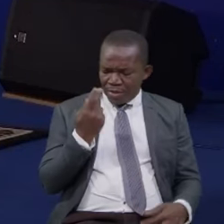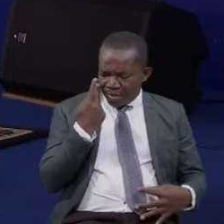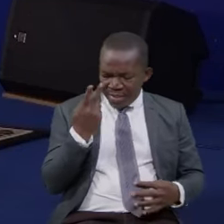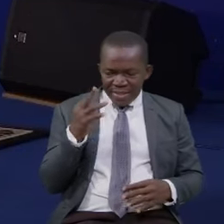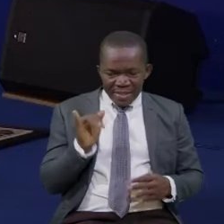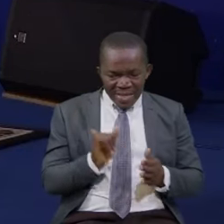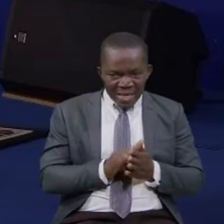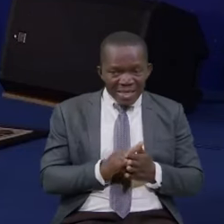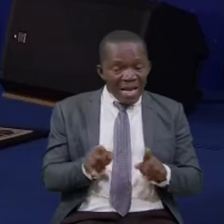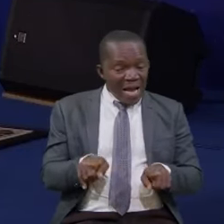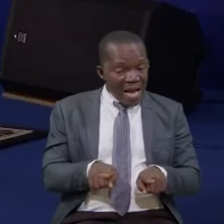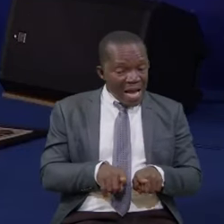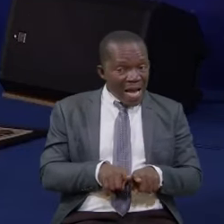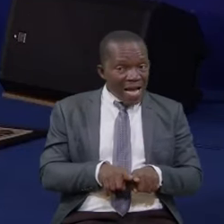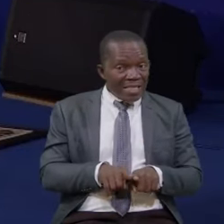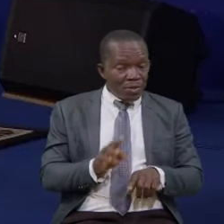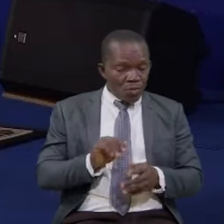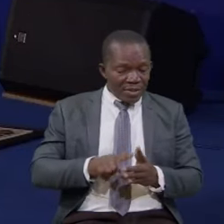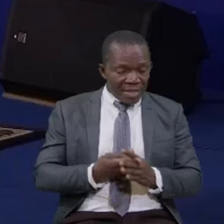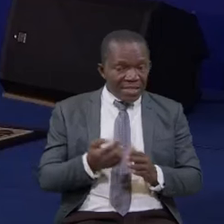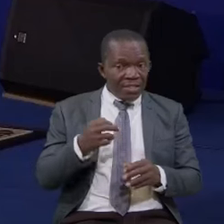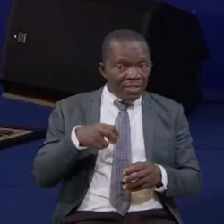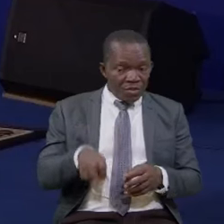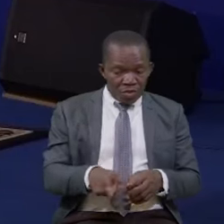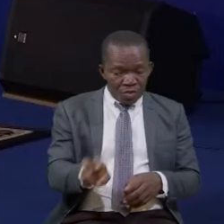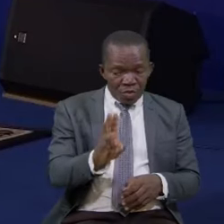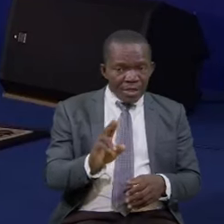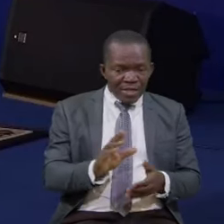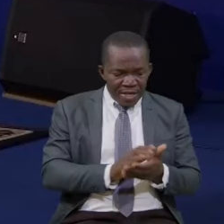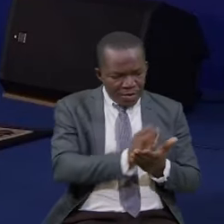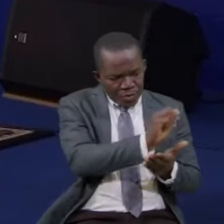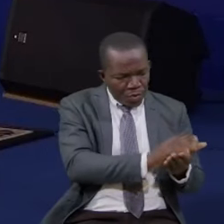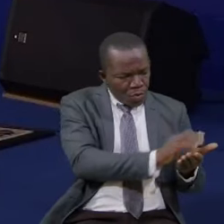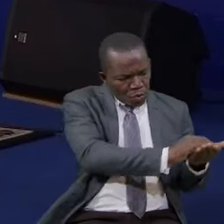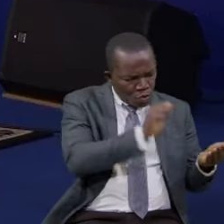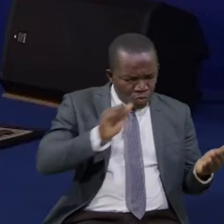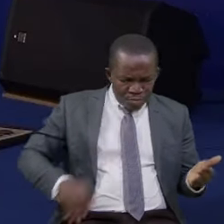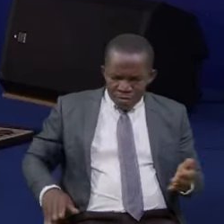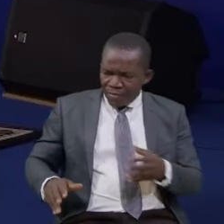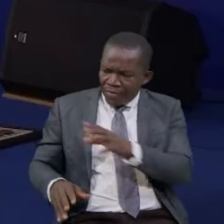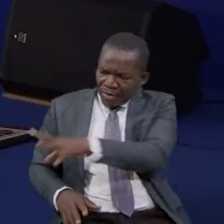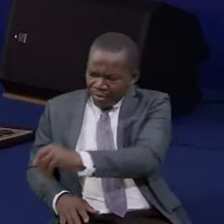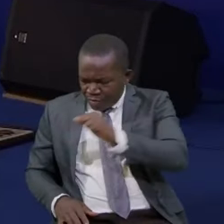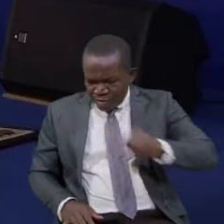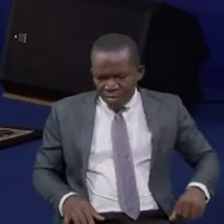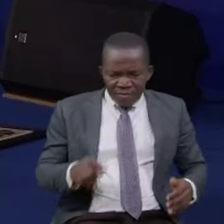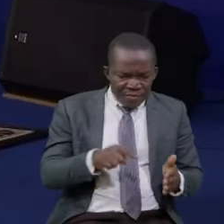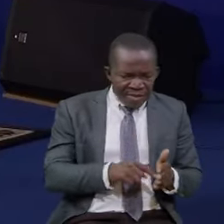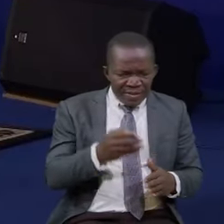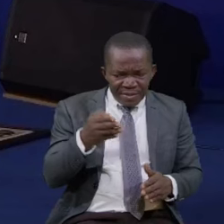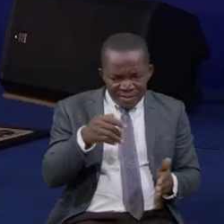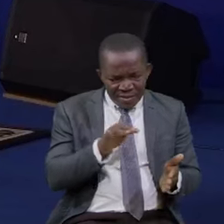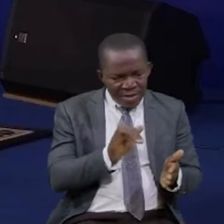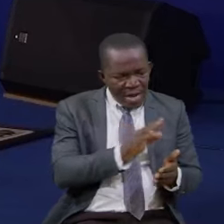voyage il doit ôter ceci doit ôter cela que ce fardeau soit léger afin que